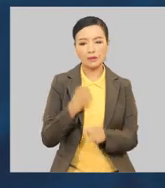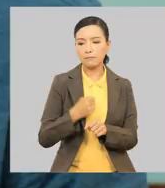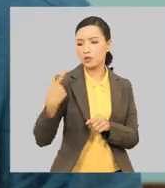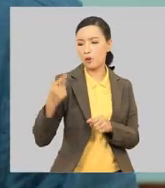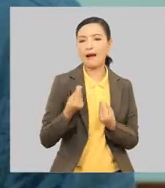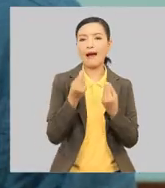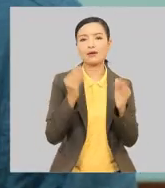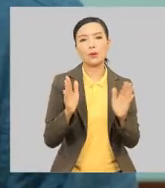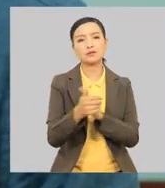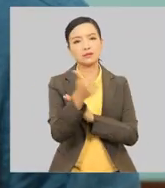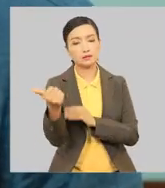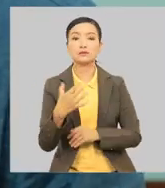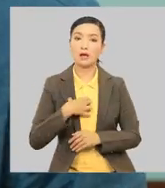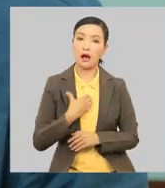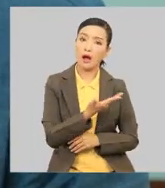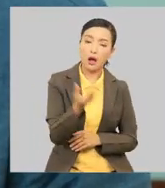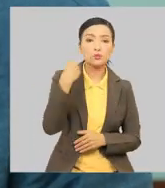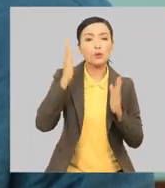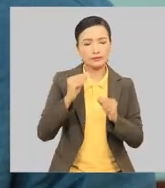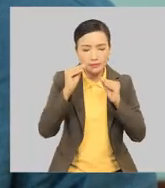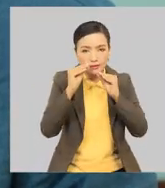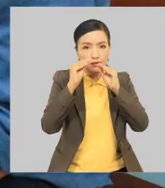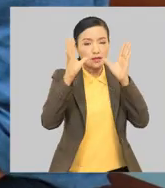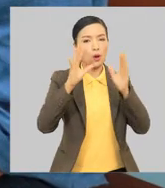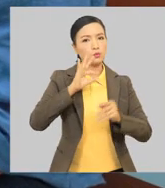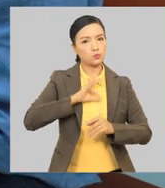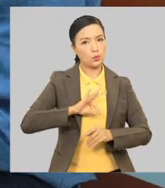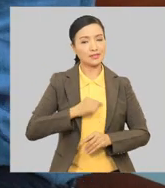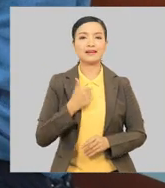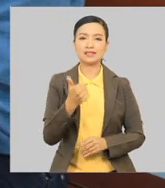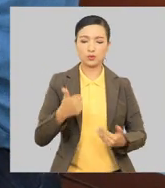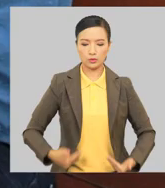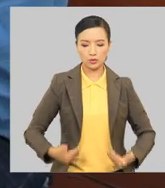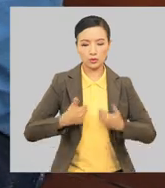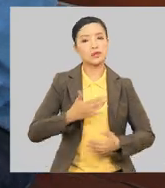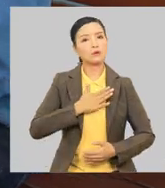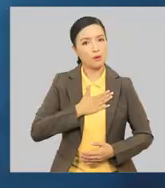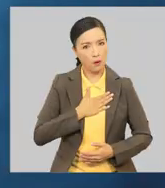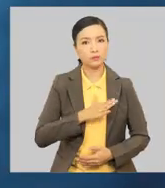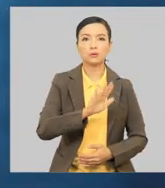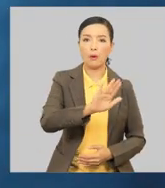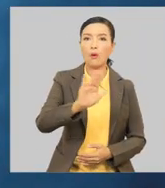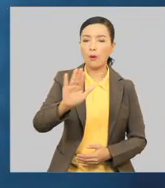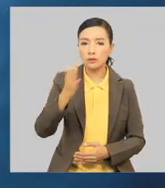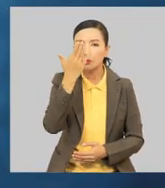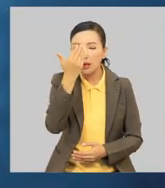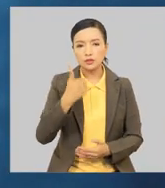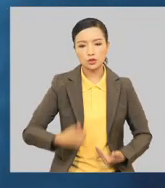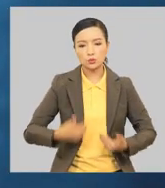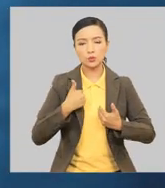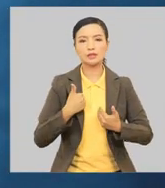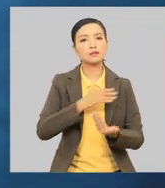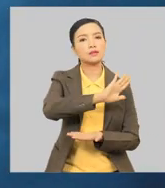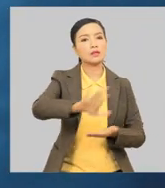อื่นนะคะ อยากให้ทุกคนนะคะตื่นขึ้นมาด้วยความรู้สึกดีกับชีวิตของเราเพื่อที่เราจะไปใช้ชีวิตทั้งหม